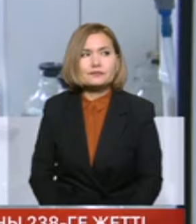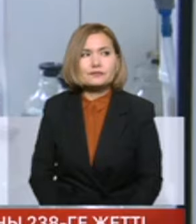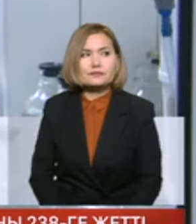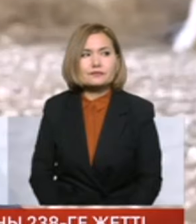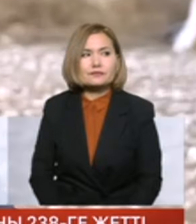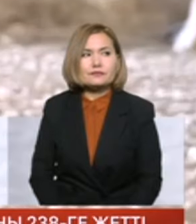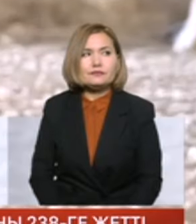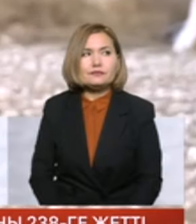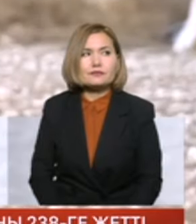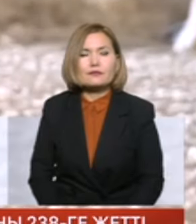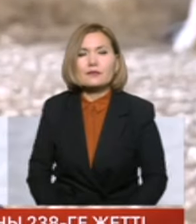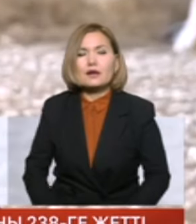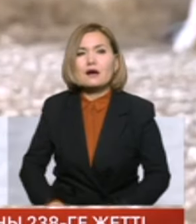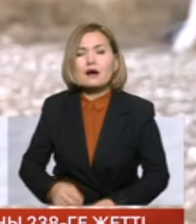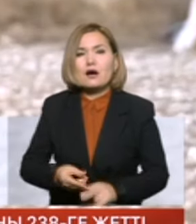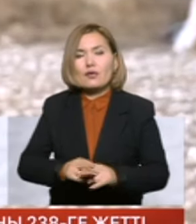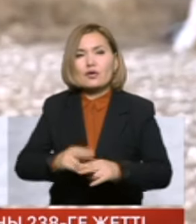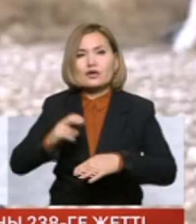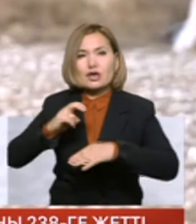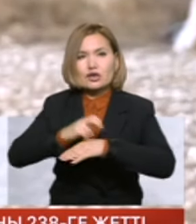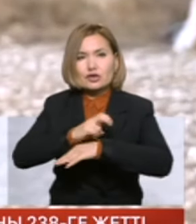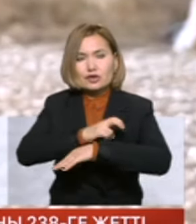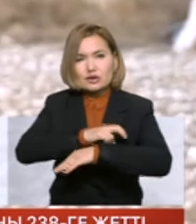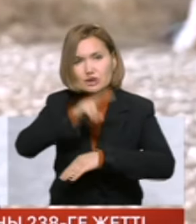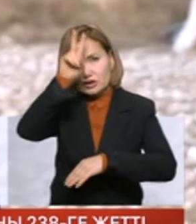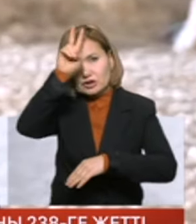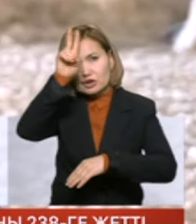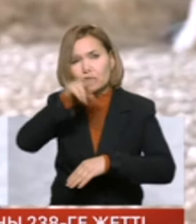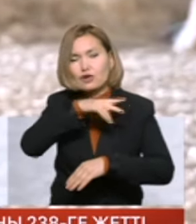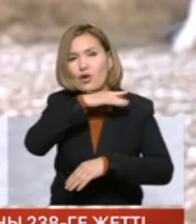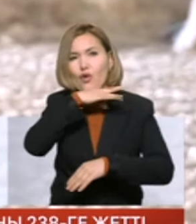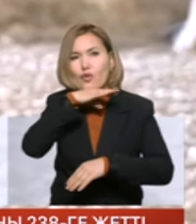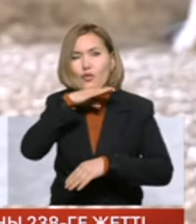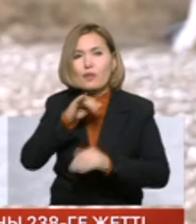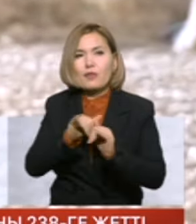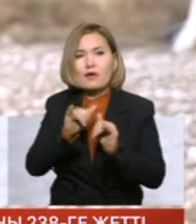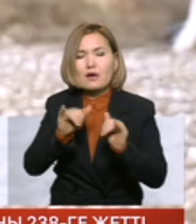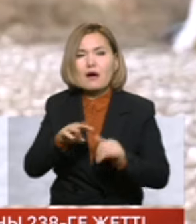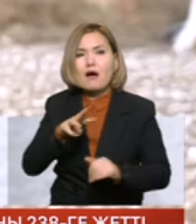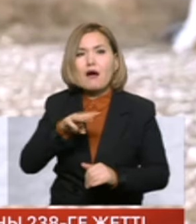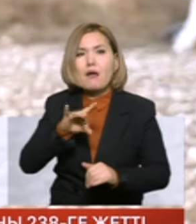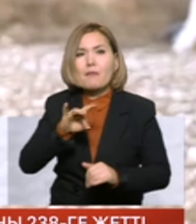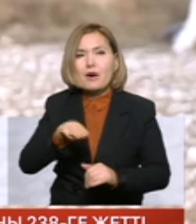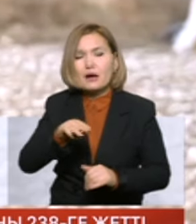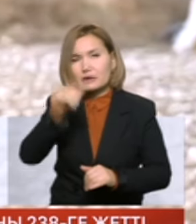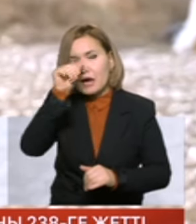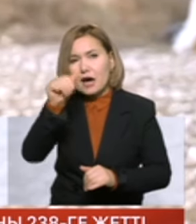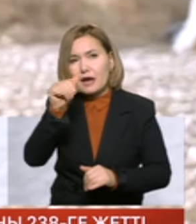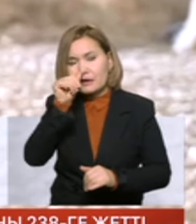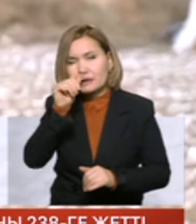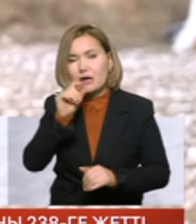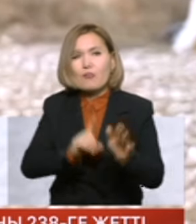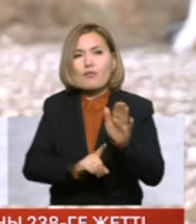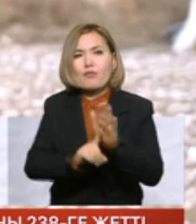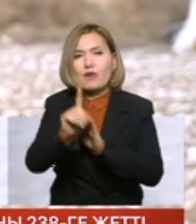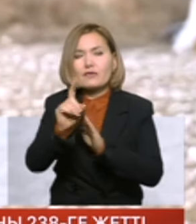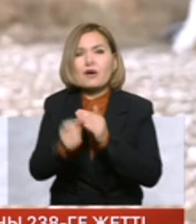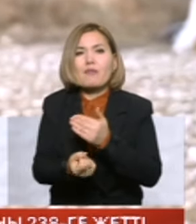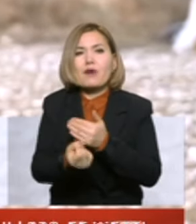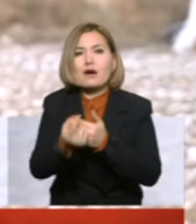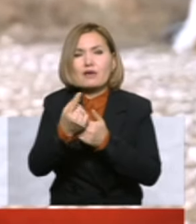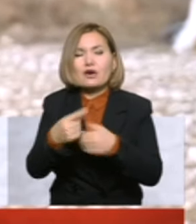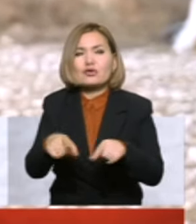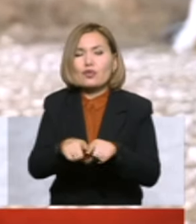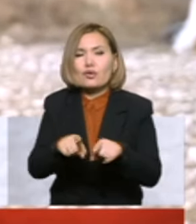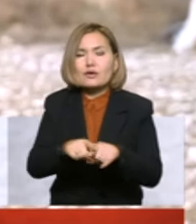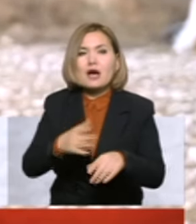Бұл шегірткені білесіздер, наурыз айында оянады бізде. Апрель айында ояна бастайды. Соны алдын алу